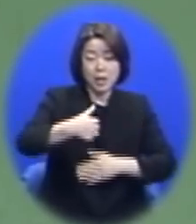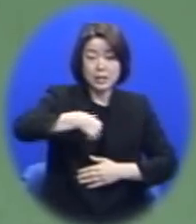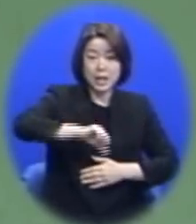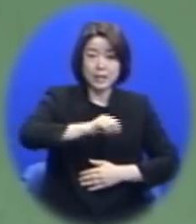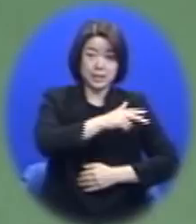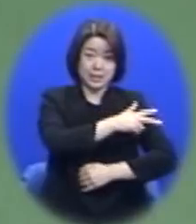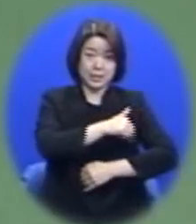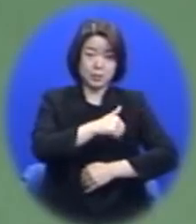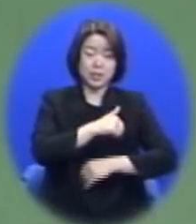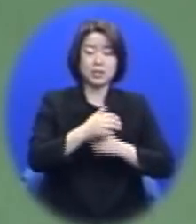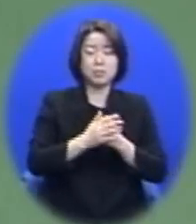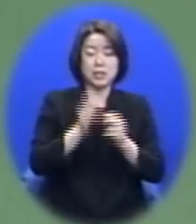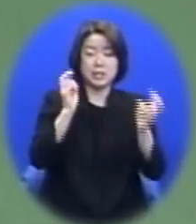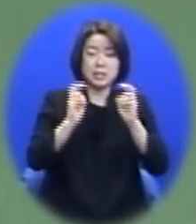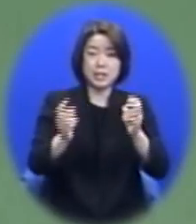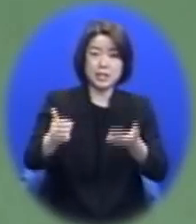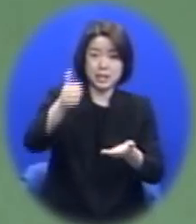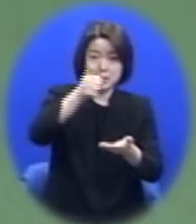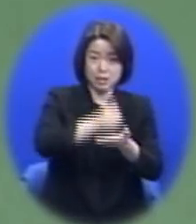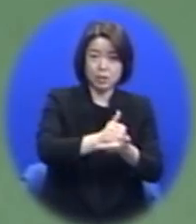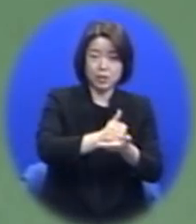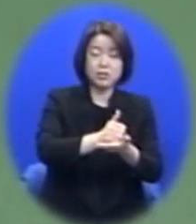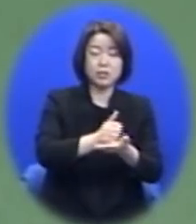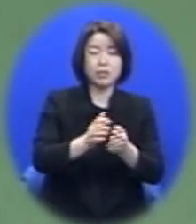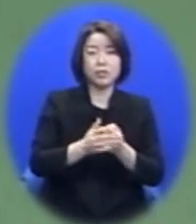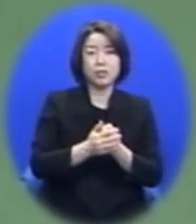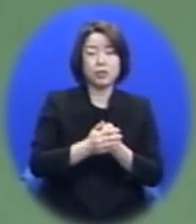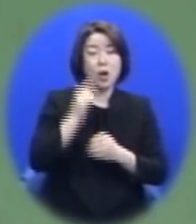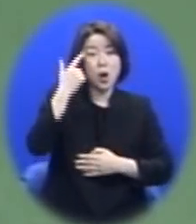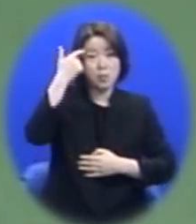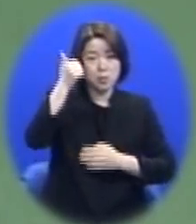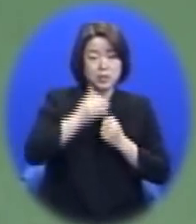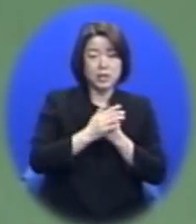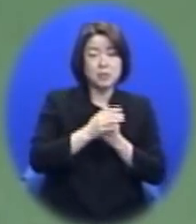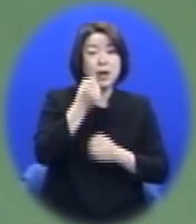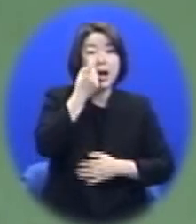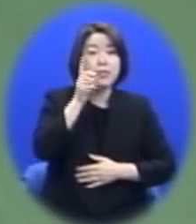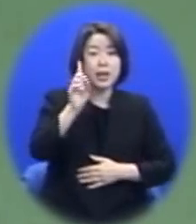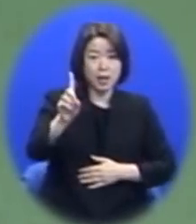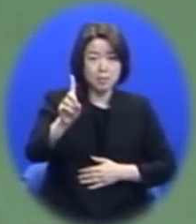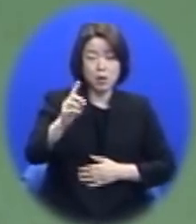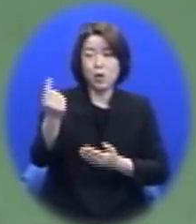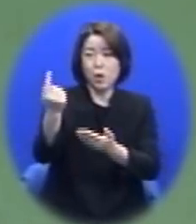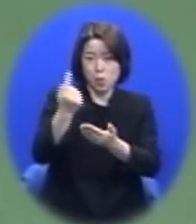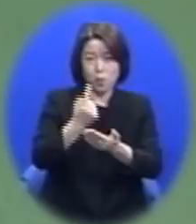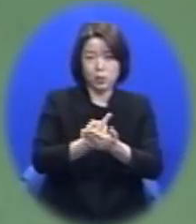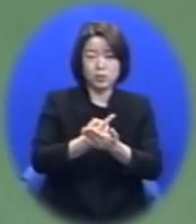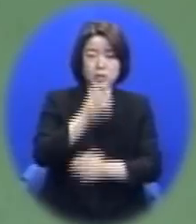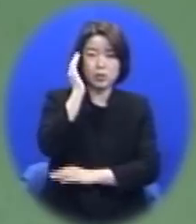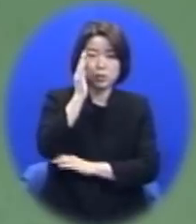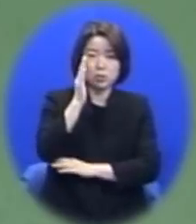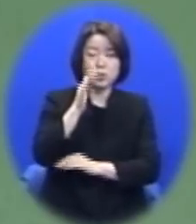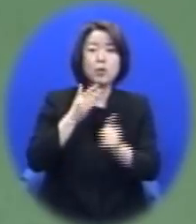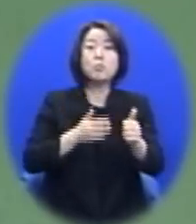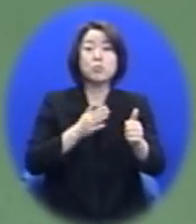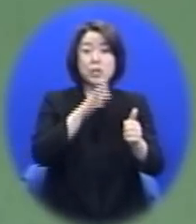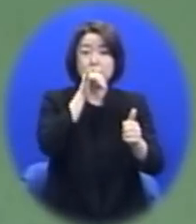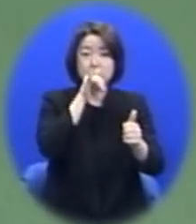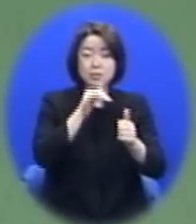아들이 이제 사장이 되셨는데 목사님 꼭 한 달에 한 번 오셔서 설교를 해달라고 부탁을